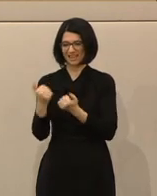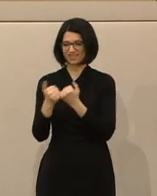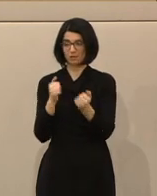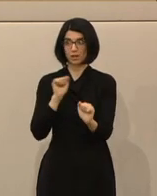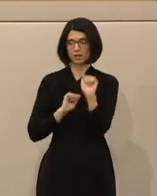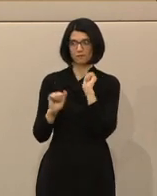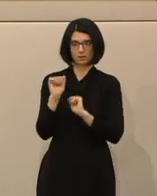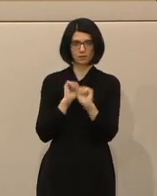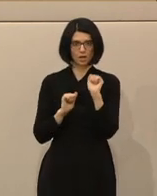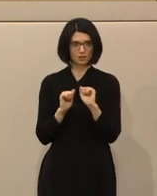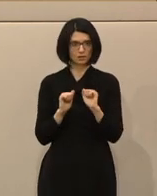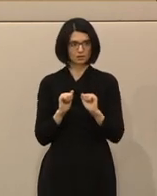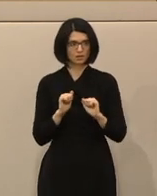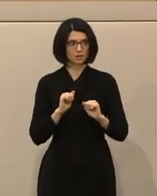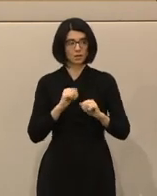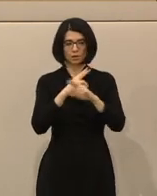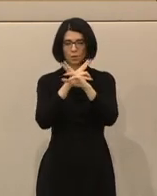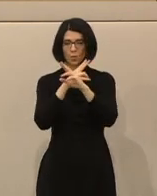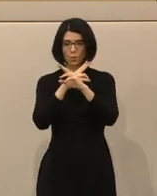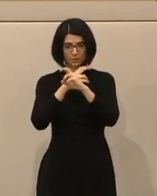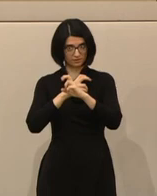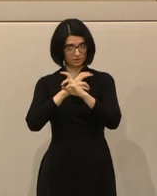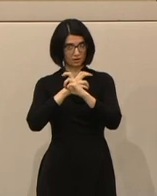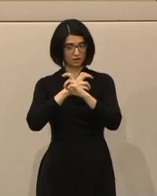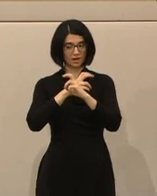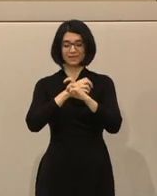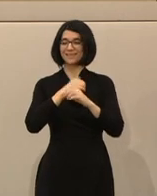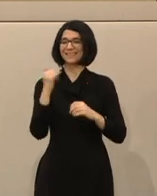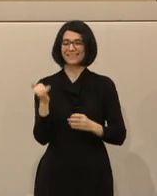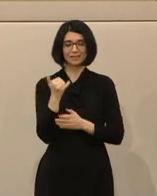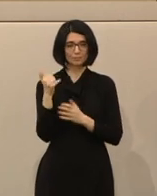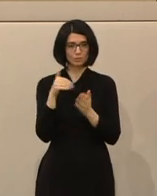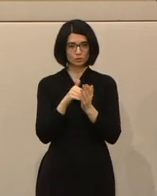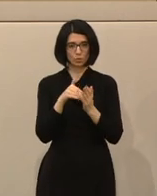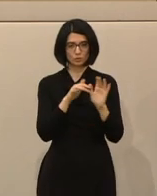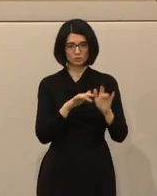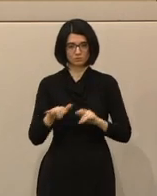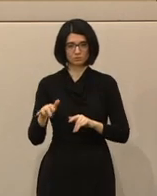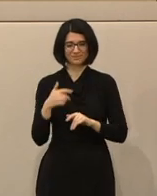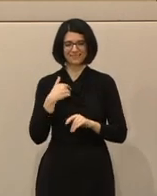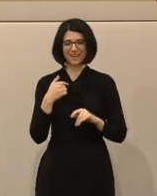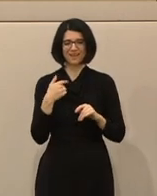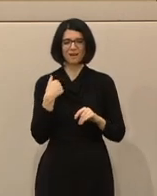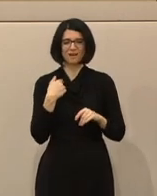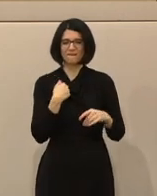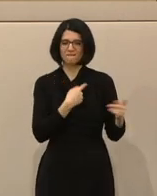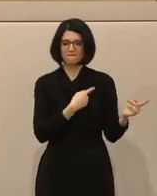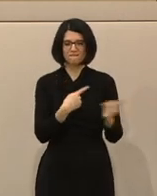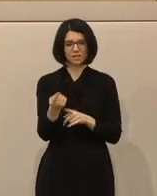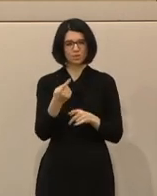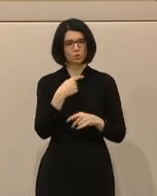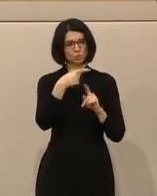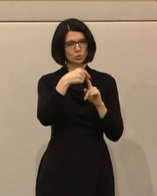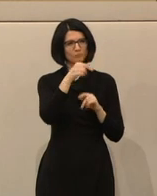zu verteidigen. Weil wir in Österreich noch immer die Weisungsspitze der